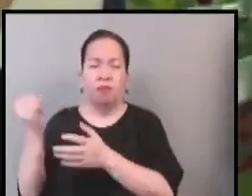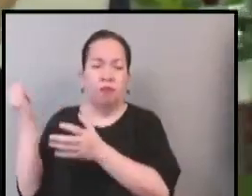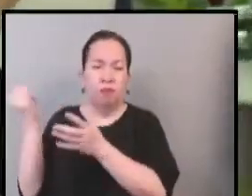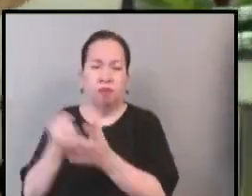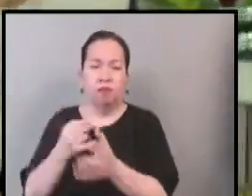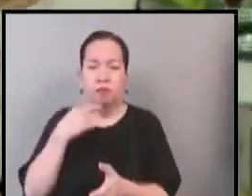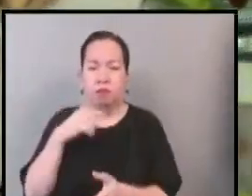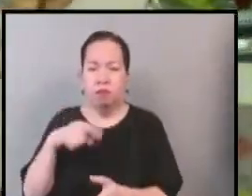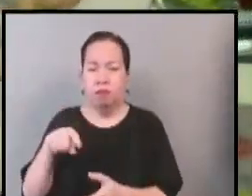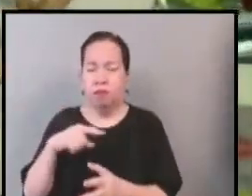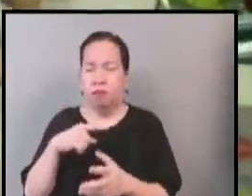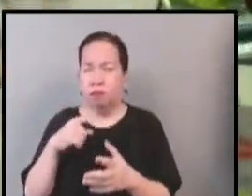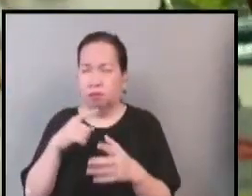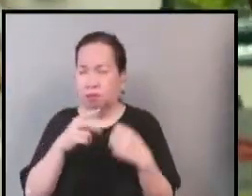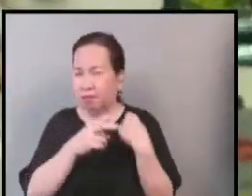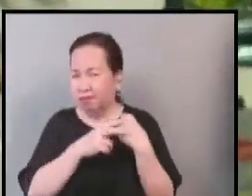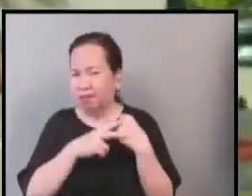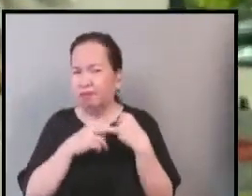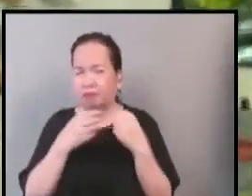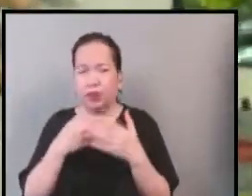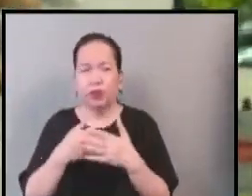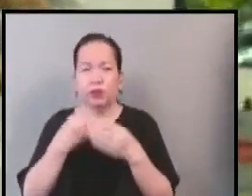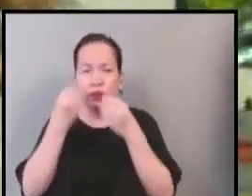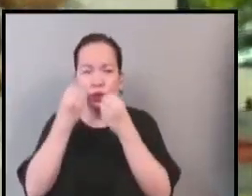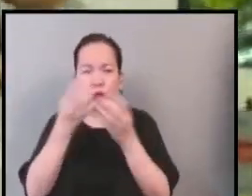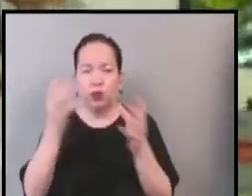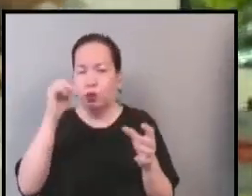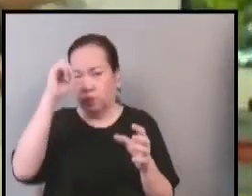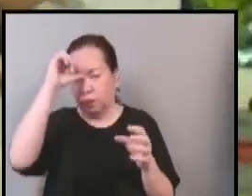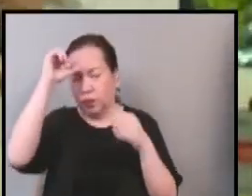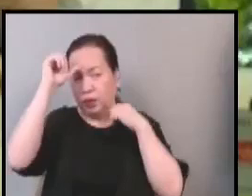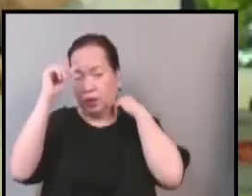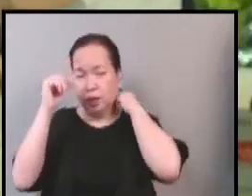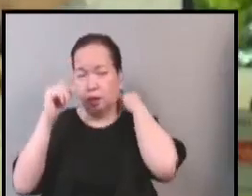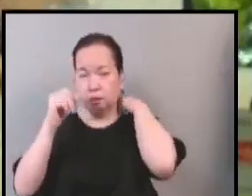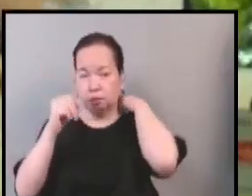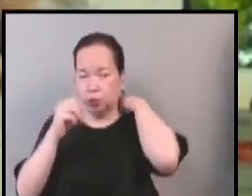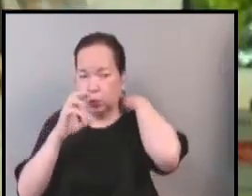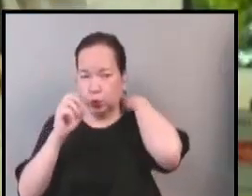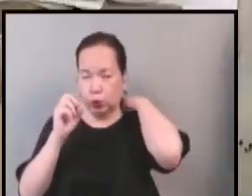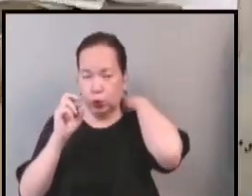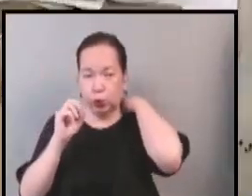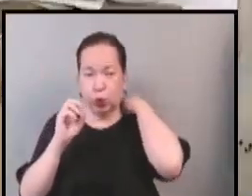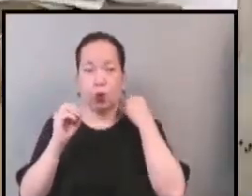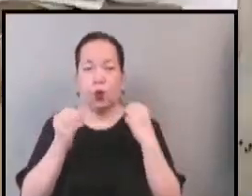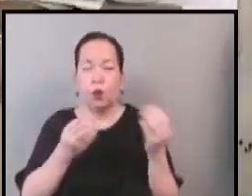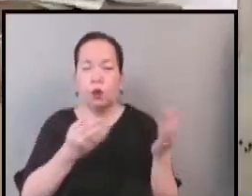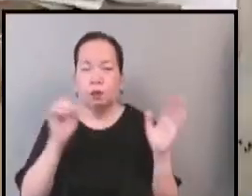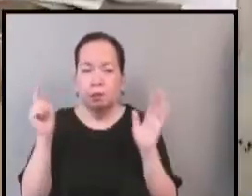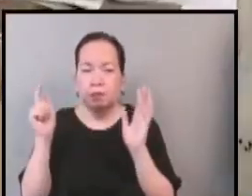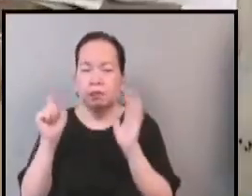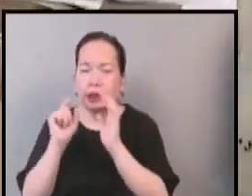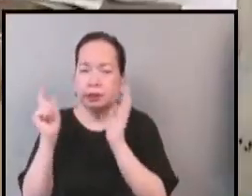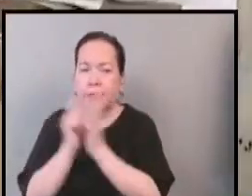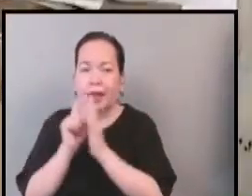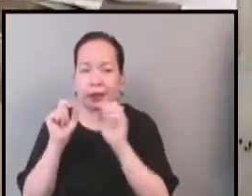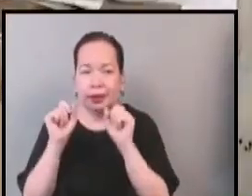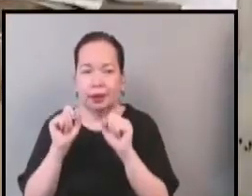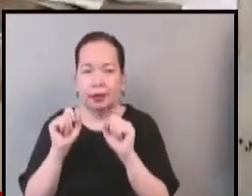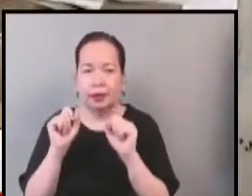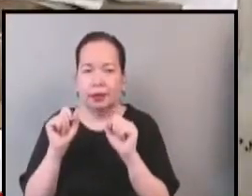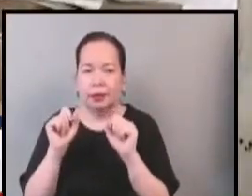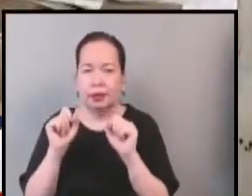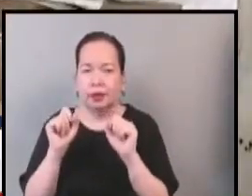bago pa mag-anunsyo ang India ng rice export ban sa non-basmati rice. 16 to 21 pesos per